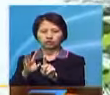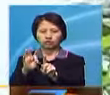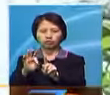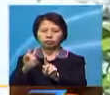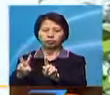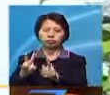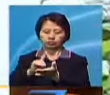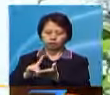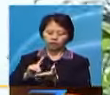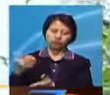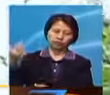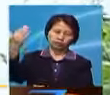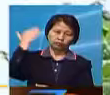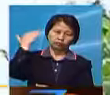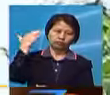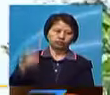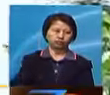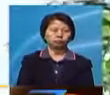192 minggu lepas.